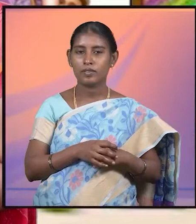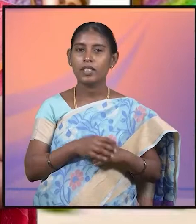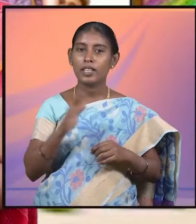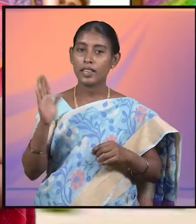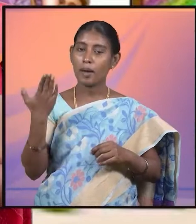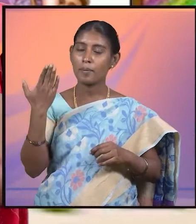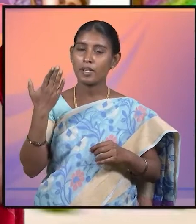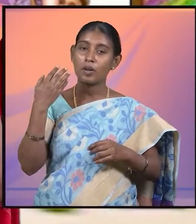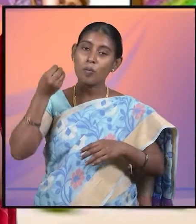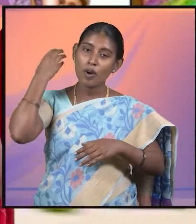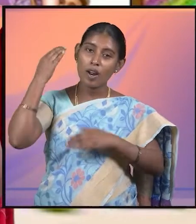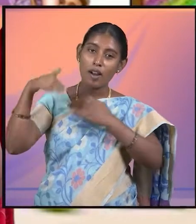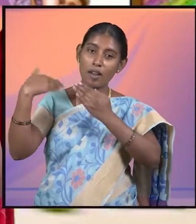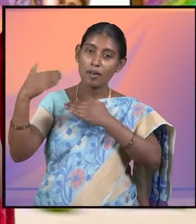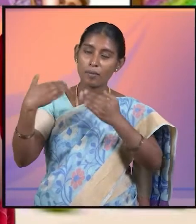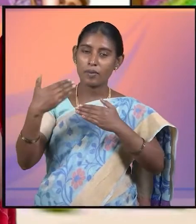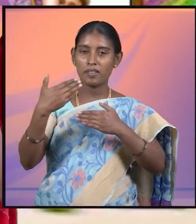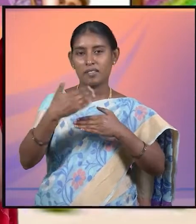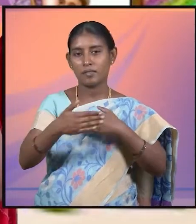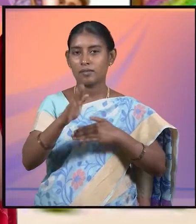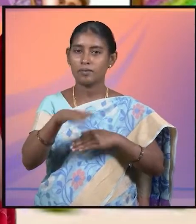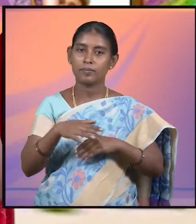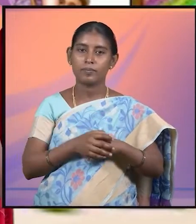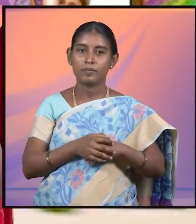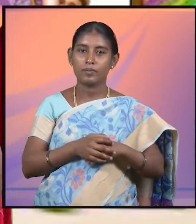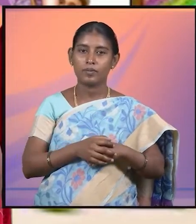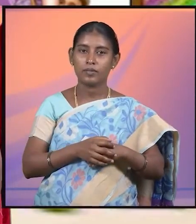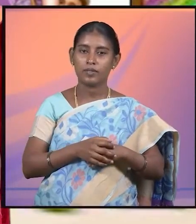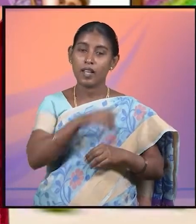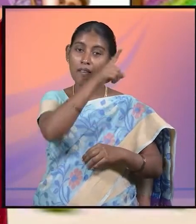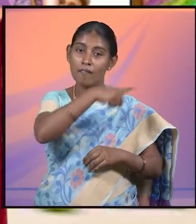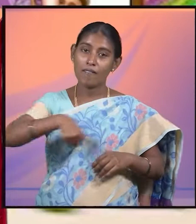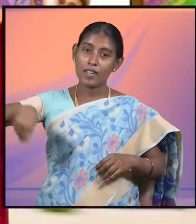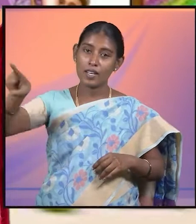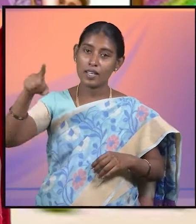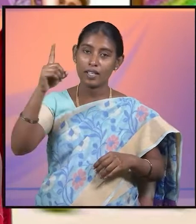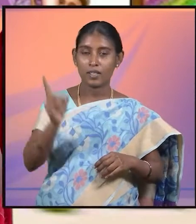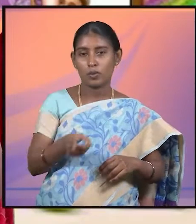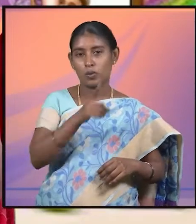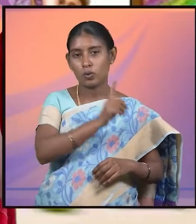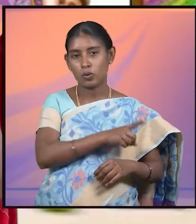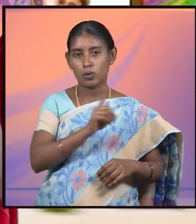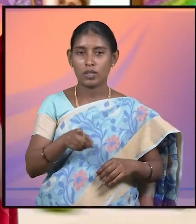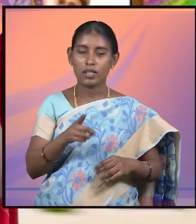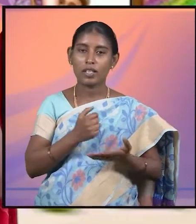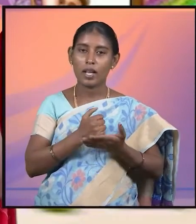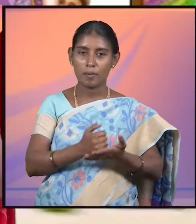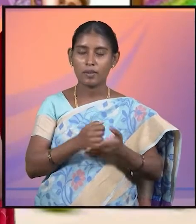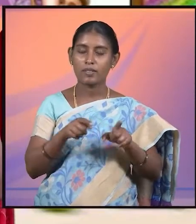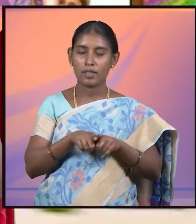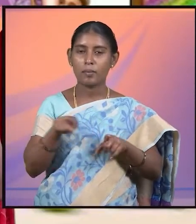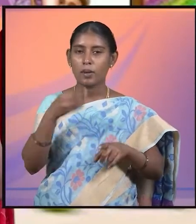என்பது தமிழரின் கலை வடிவங்களுள் ஒன்று. வில்லின் துணை கொண்டு பாடப்படுவதால்